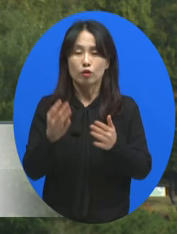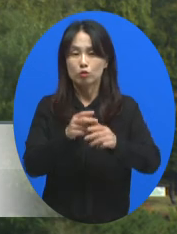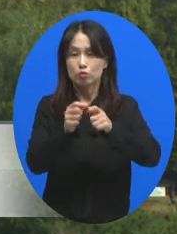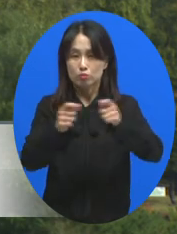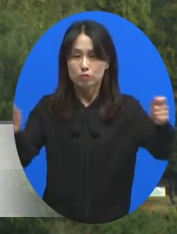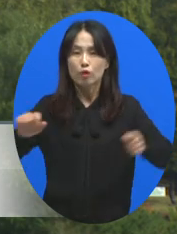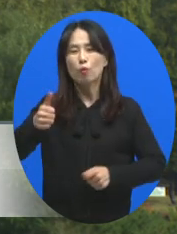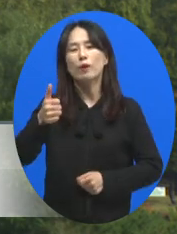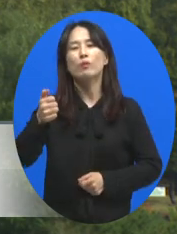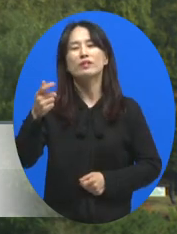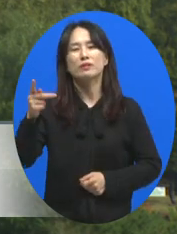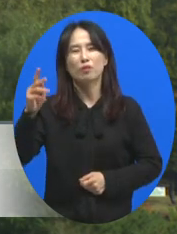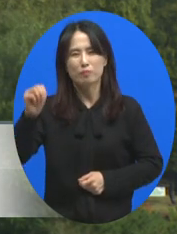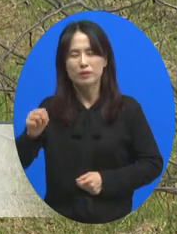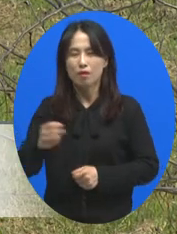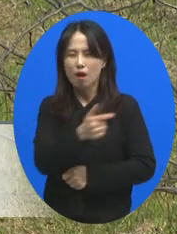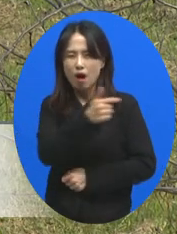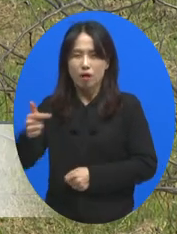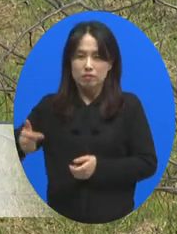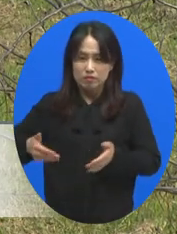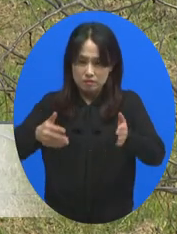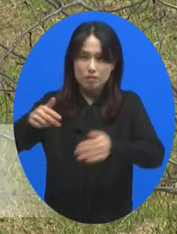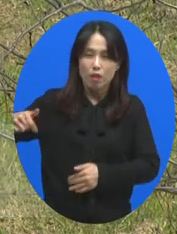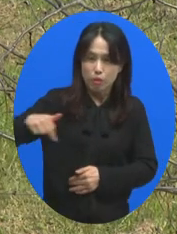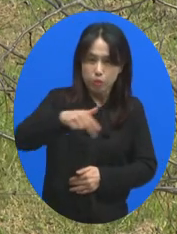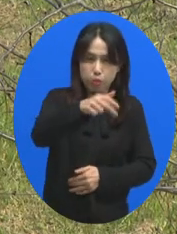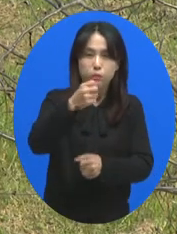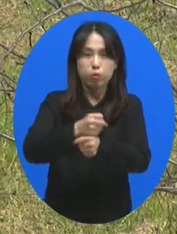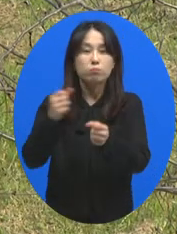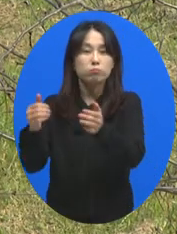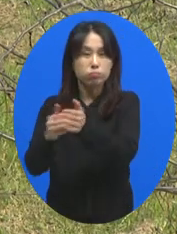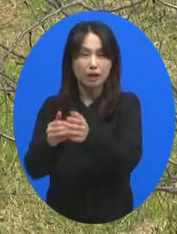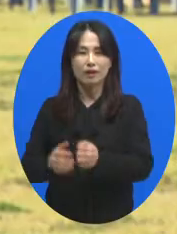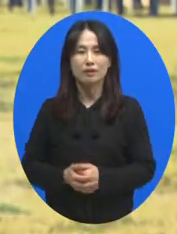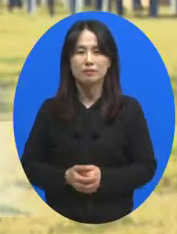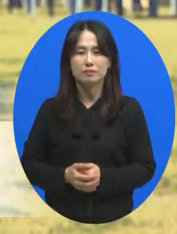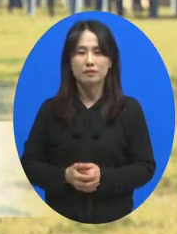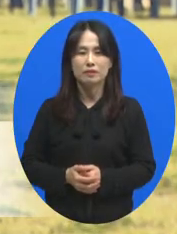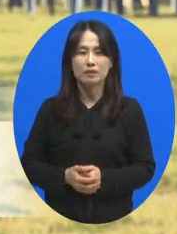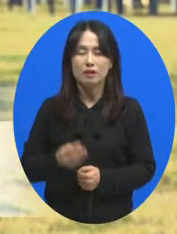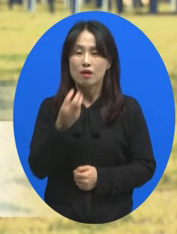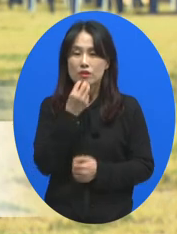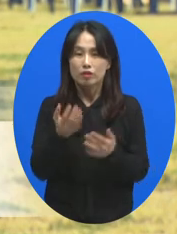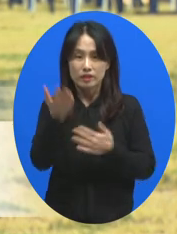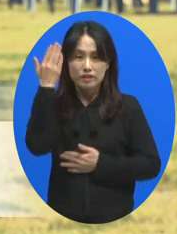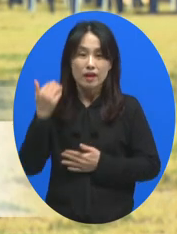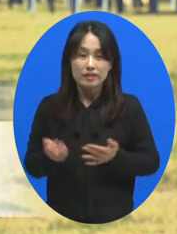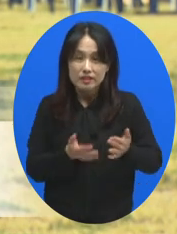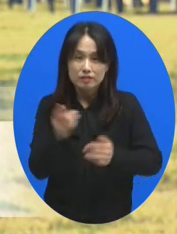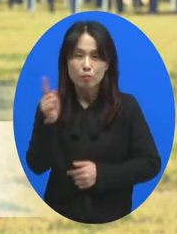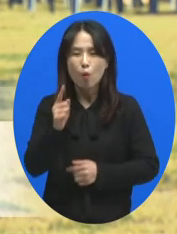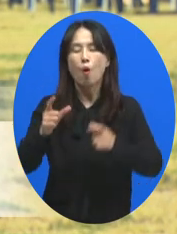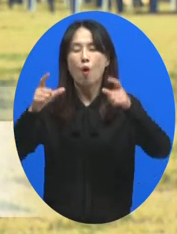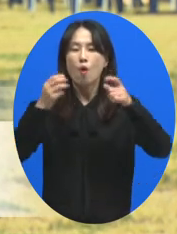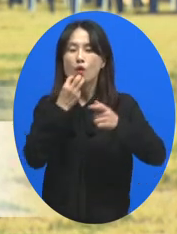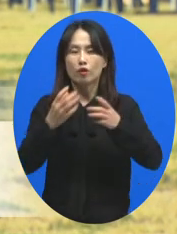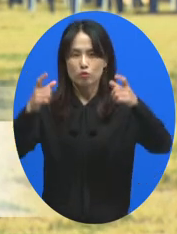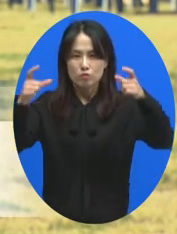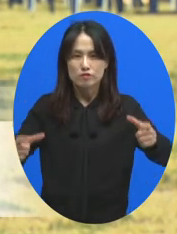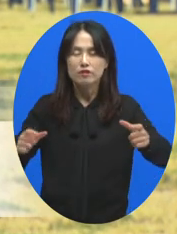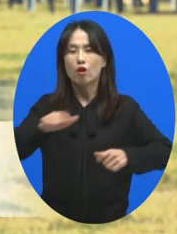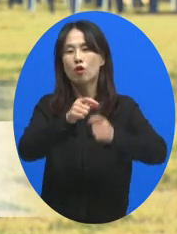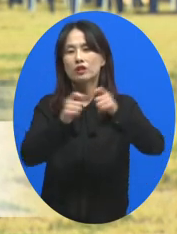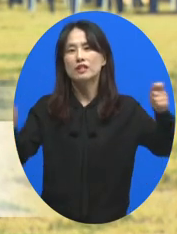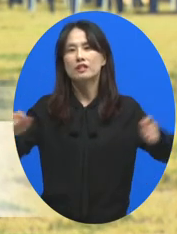전역으로 뻗어나가는 550km의 대형 탐방로가 탄생했습니다. 경기 옛길은 경기도 전역으로